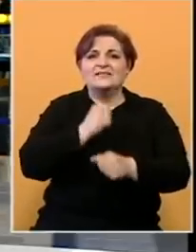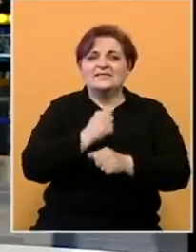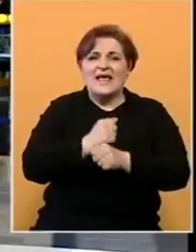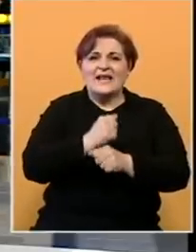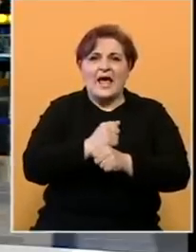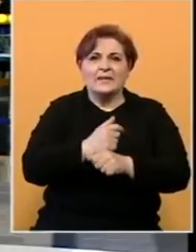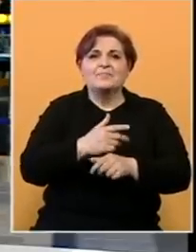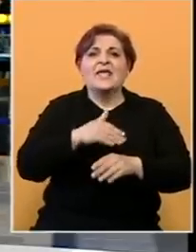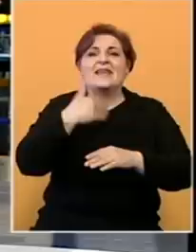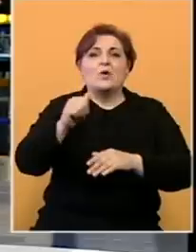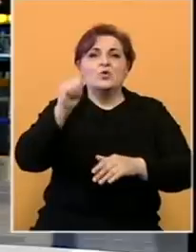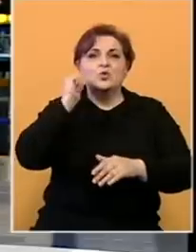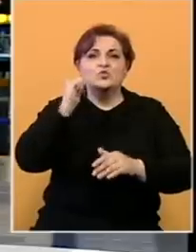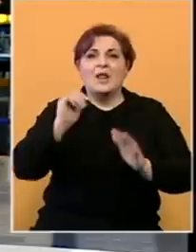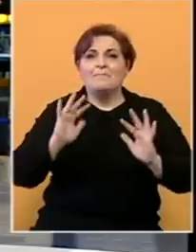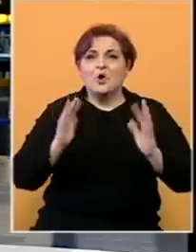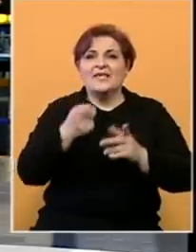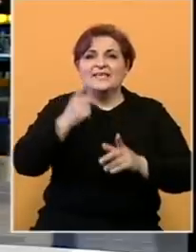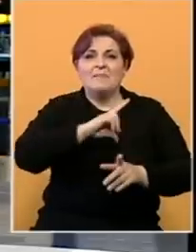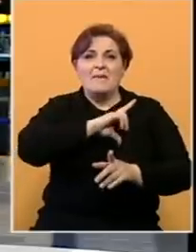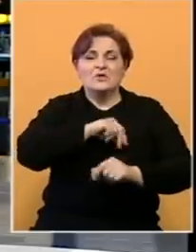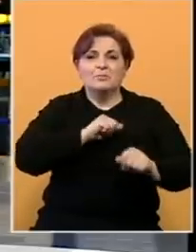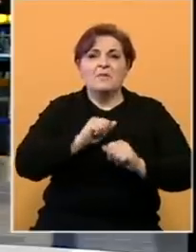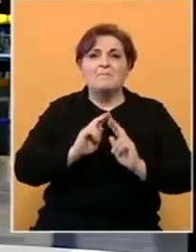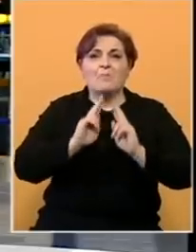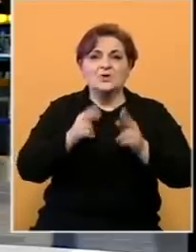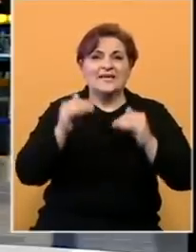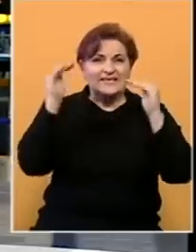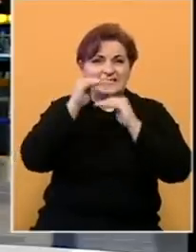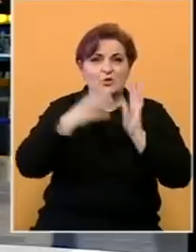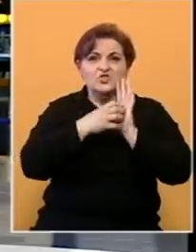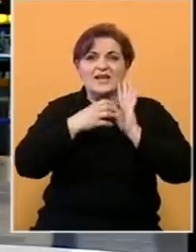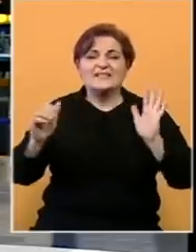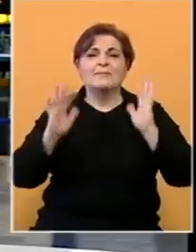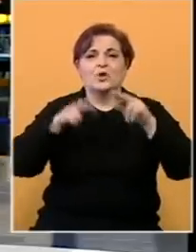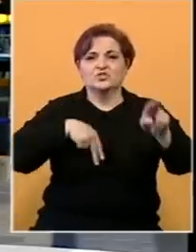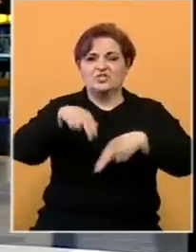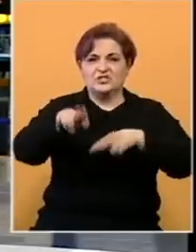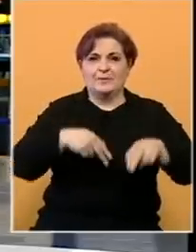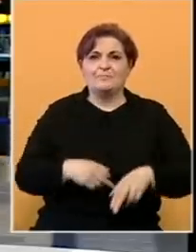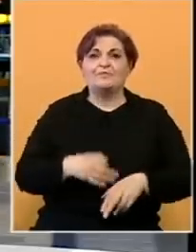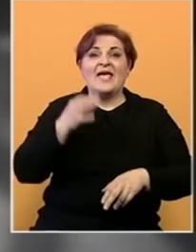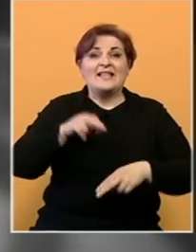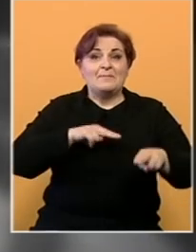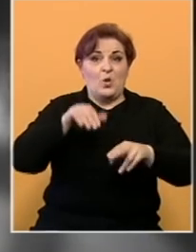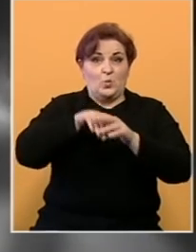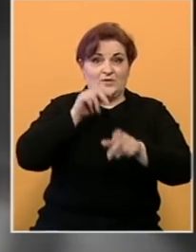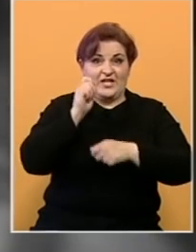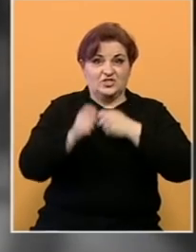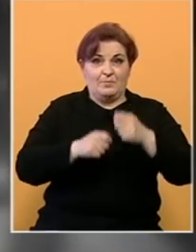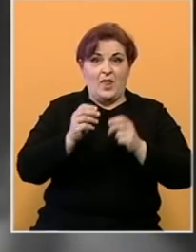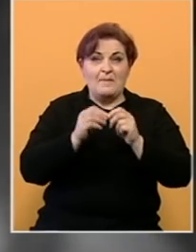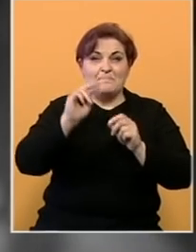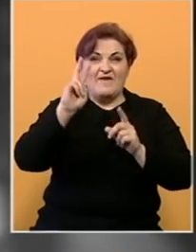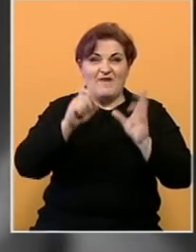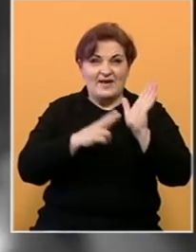posustaje. Nakon jučerašnjih protesta ispred policijske uprave Mostar, sinoć je nastavljena i protestna šetnja. Kantonalni ministar unutarnjih